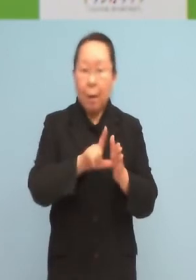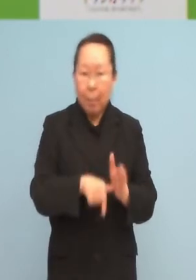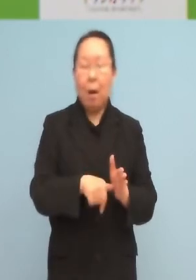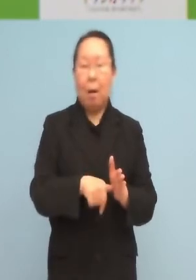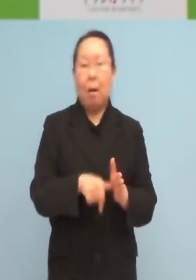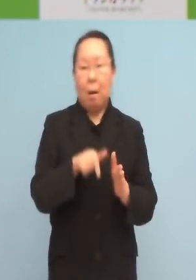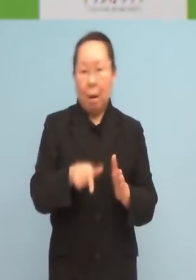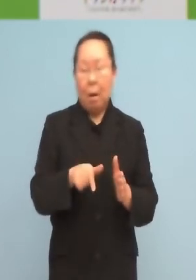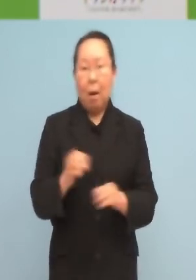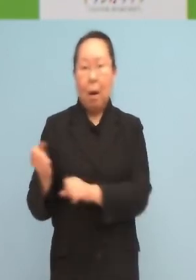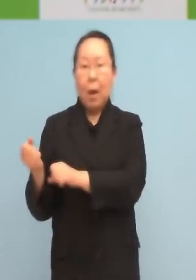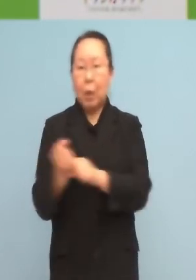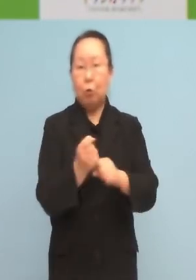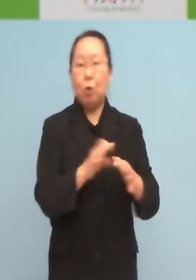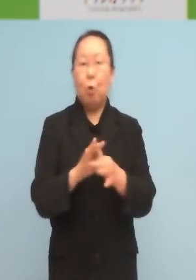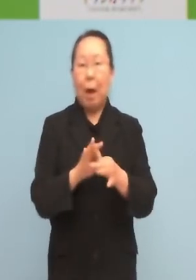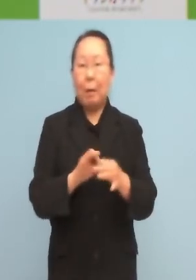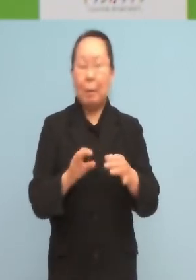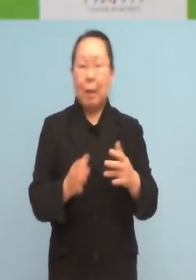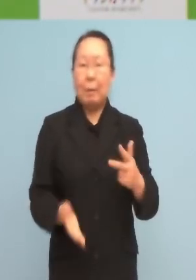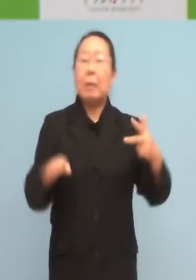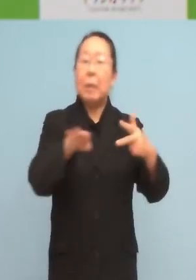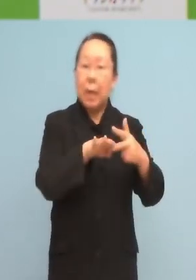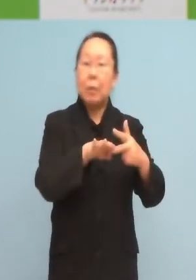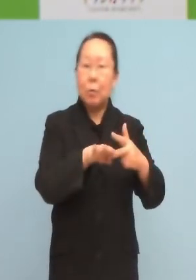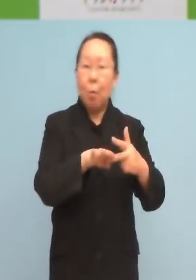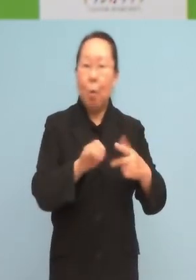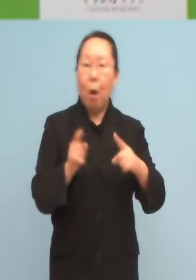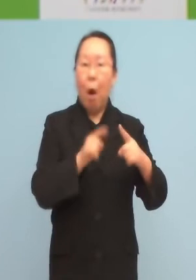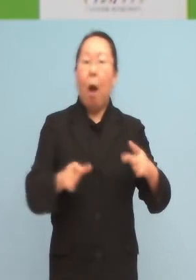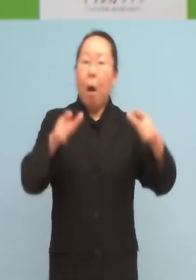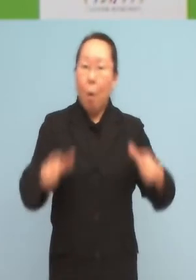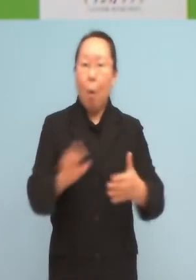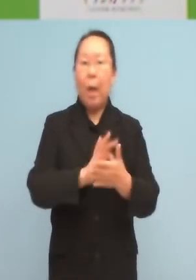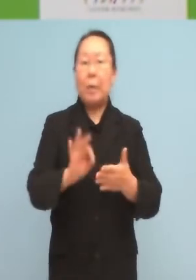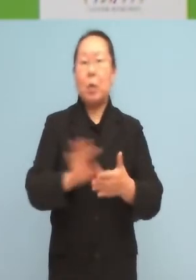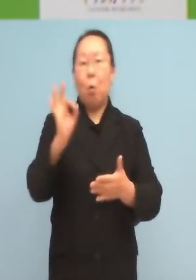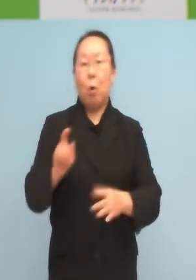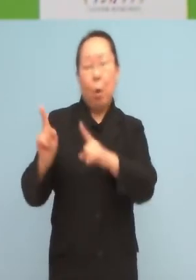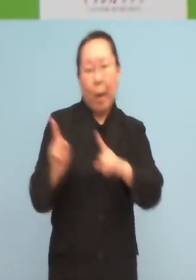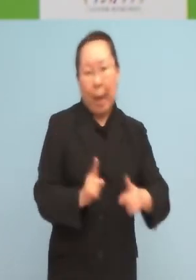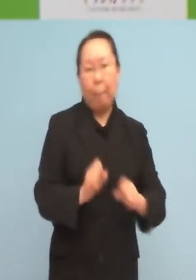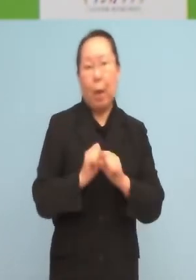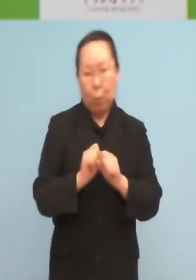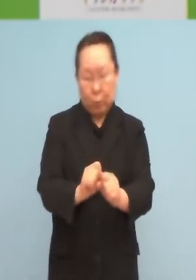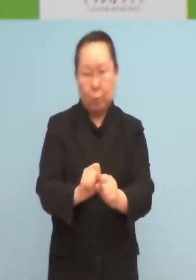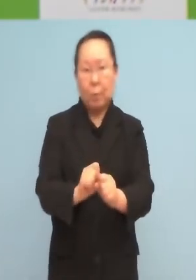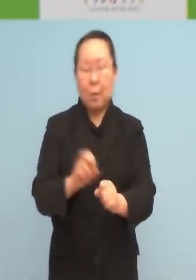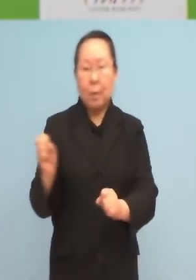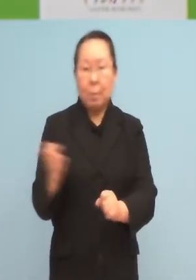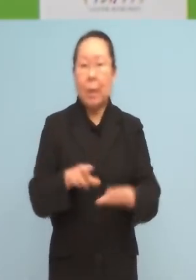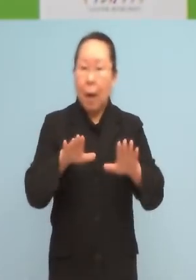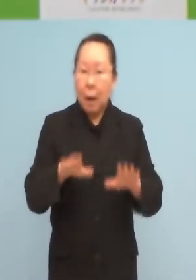った球場関連施設を対象に公園使用料の減免の検討をすること、さらには既存の施